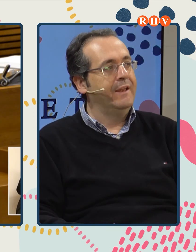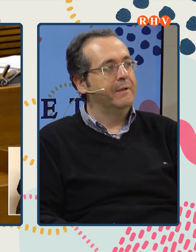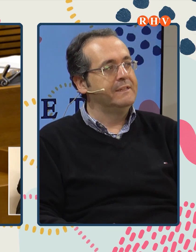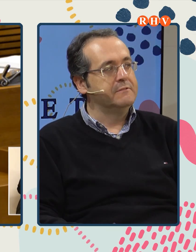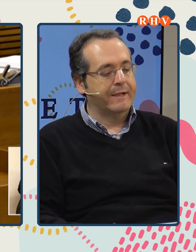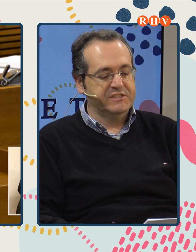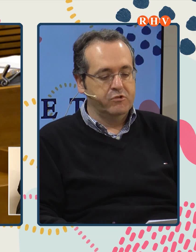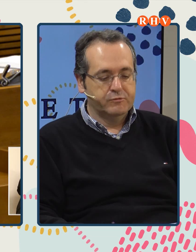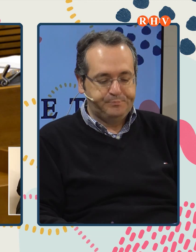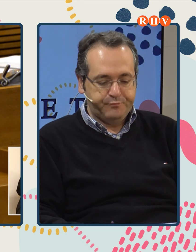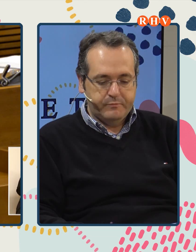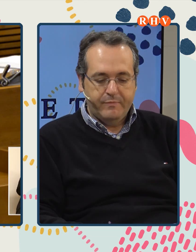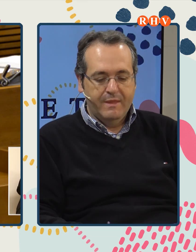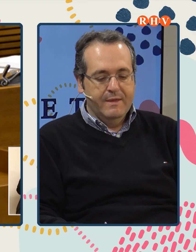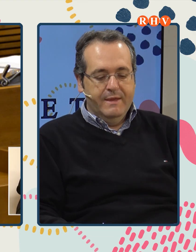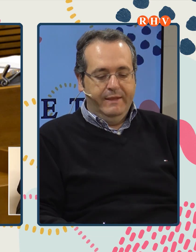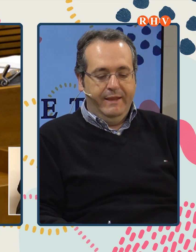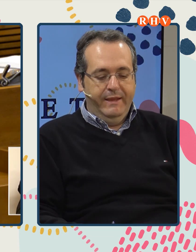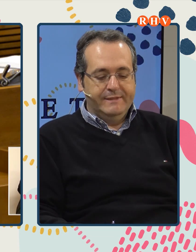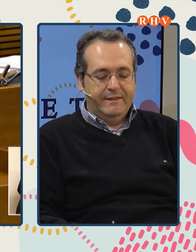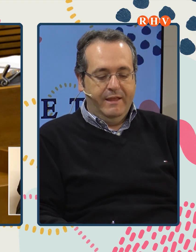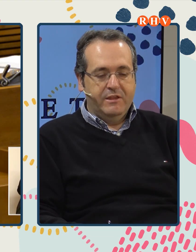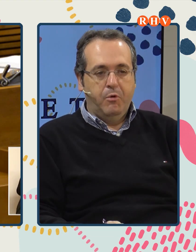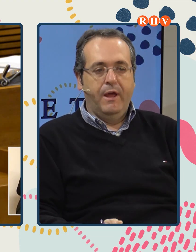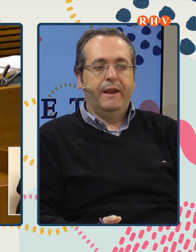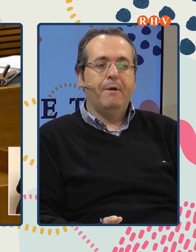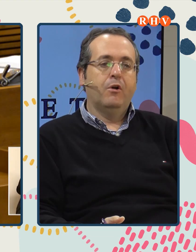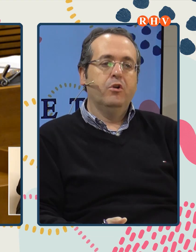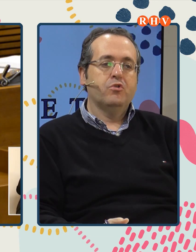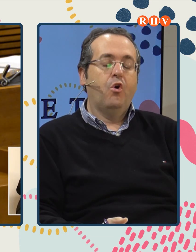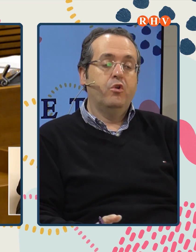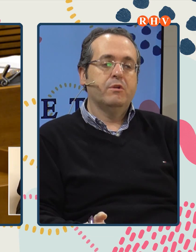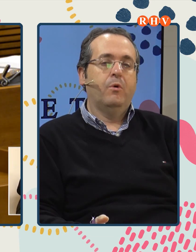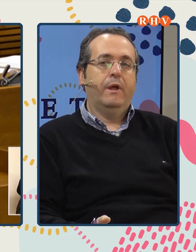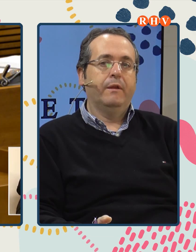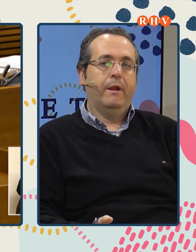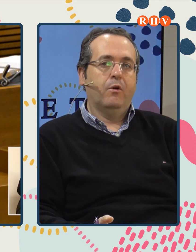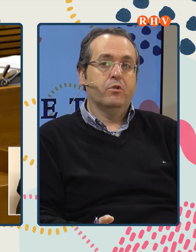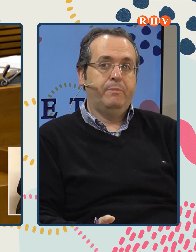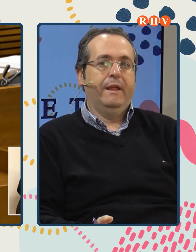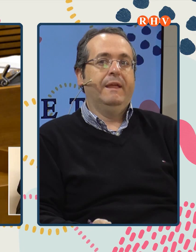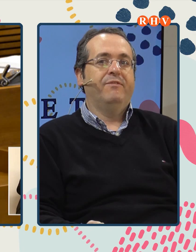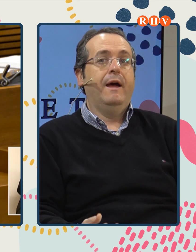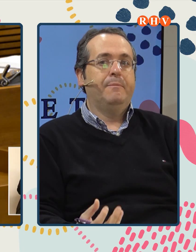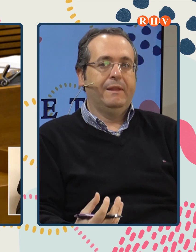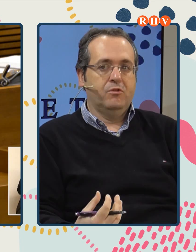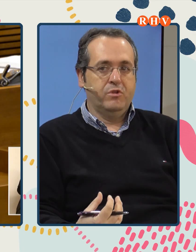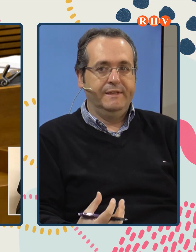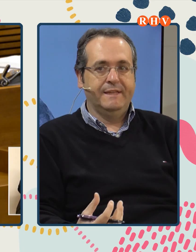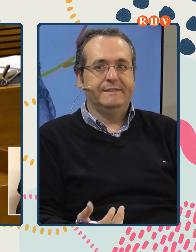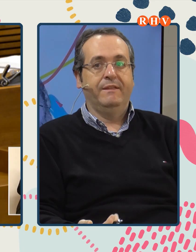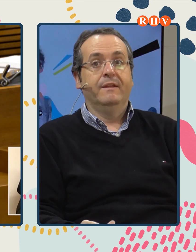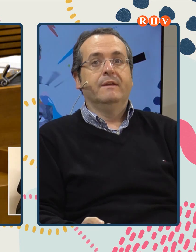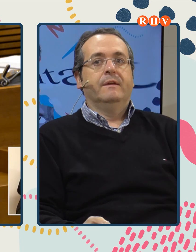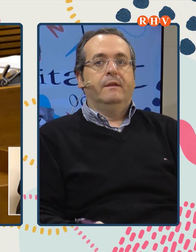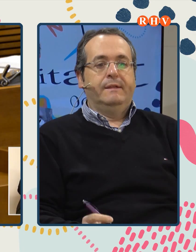abans de l'any, abans de les vacacions. I és a dir, se vol arribar a acords o no se vol arribar a acords? Perquè el que fa el Partit